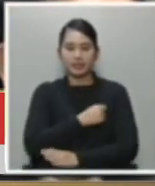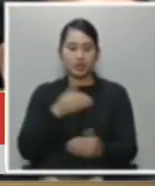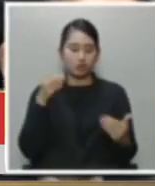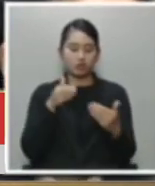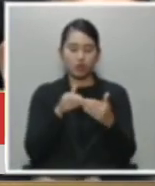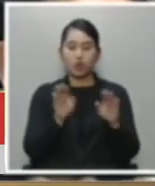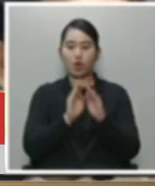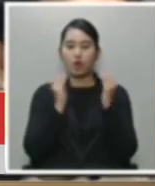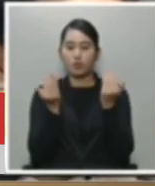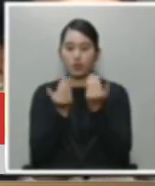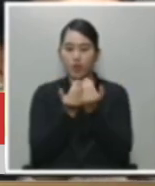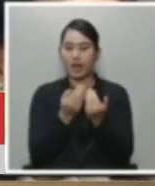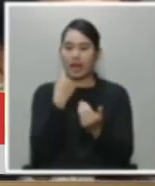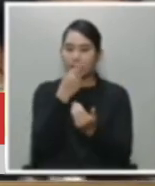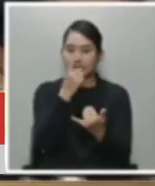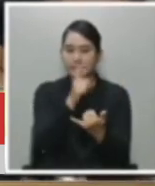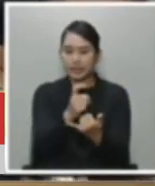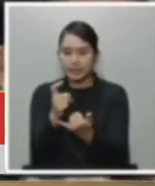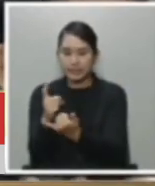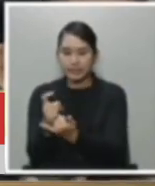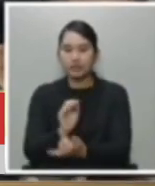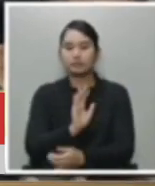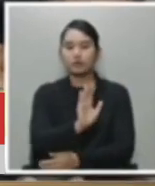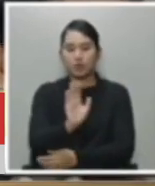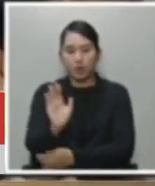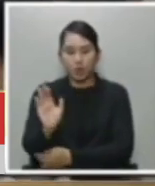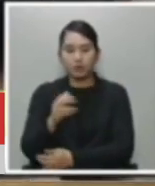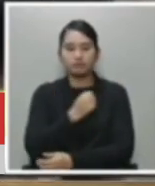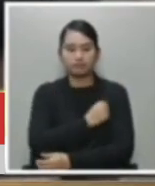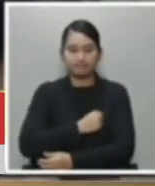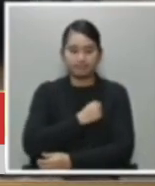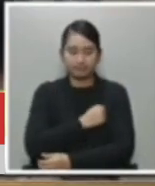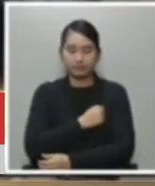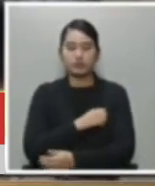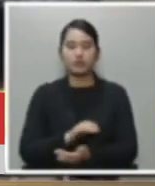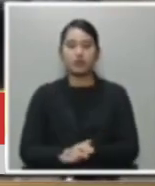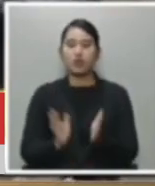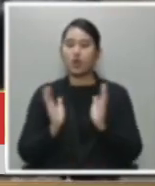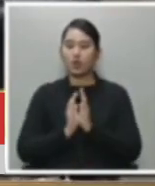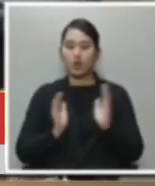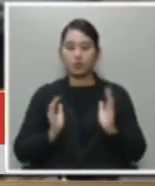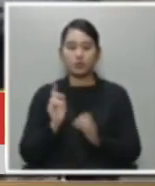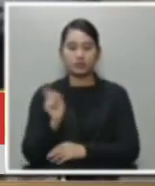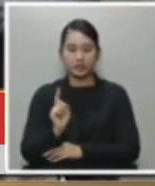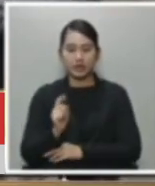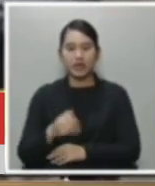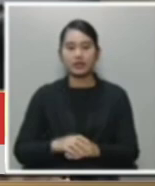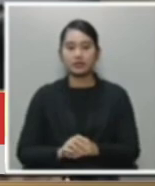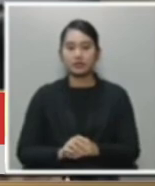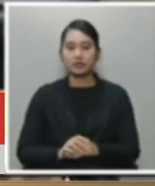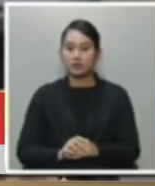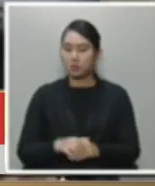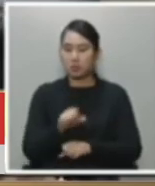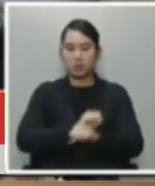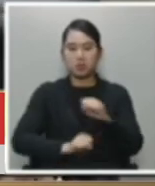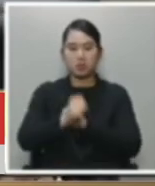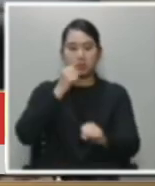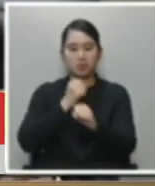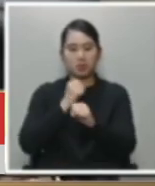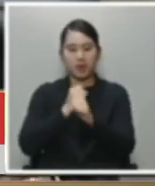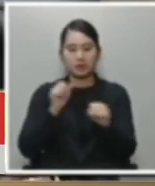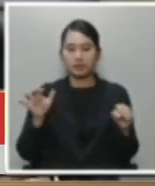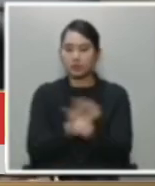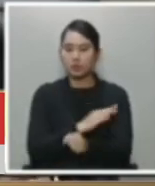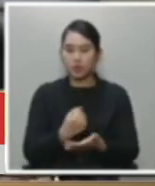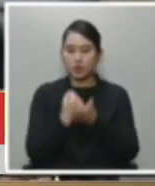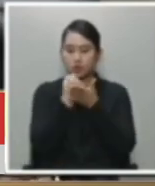เสียชีวิตไทยและต้องขอขอบคุณท่านผู้ปฏิบัติหน้าที่ทุกท่านที่ได้ปฏิบัติหน้าที่อย่างเต็มกำลังช่